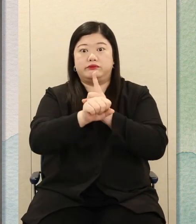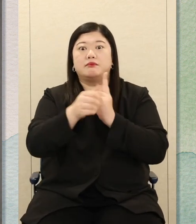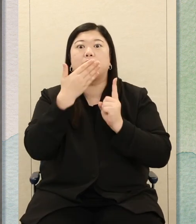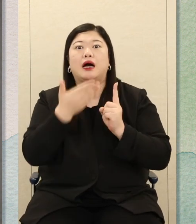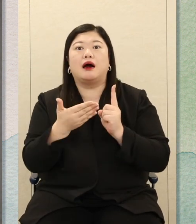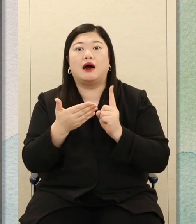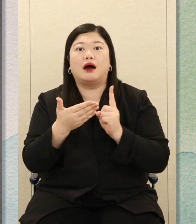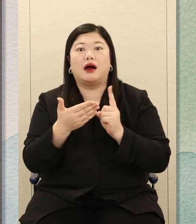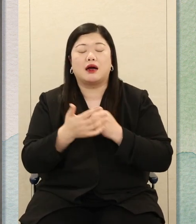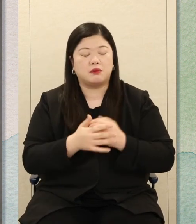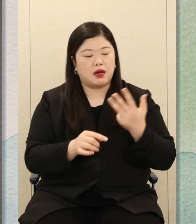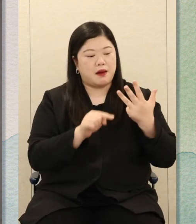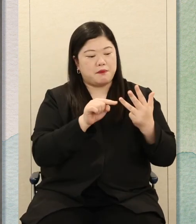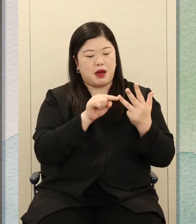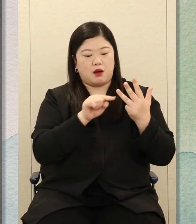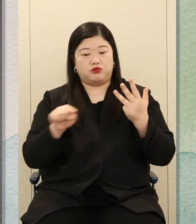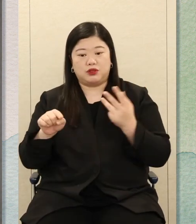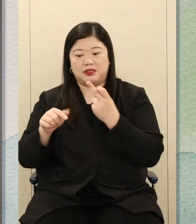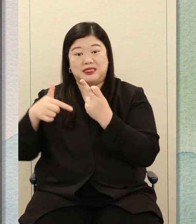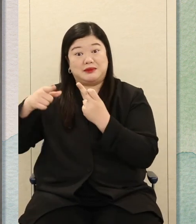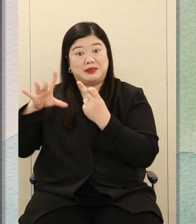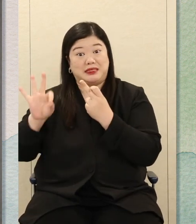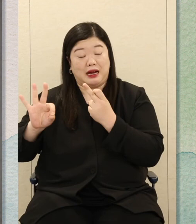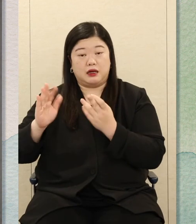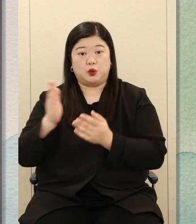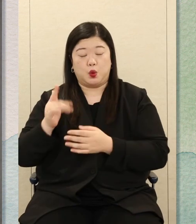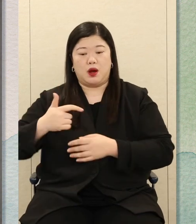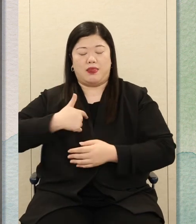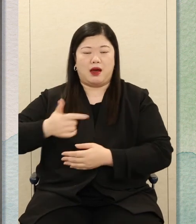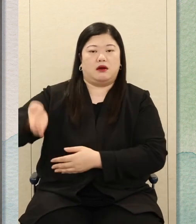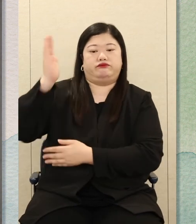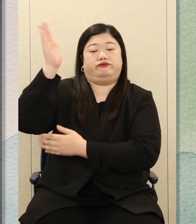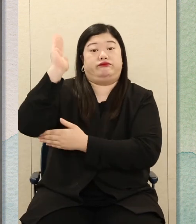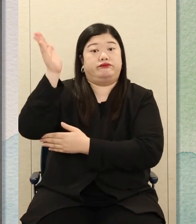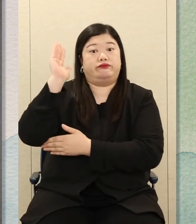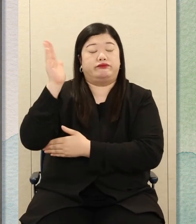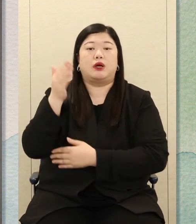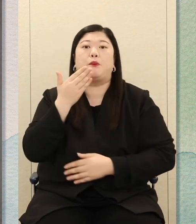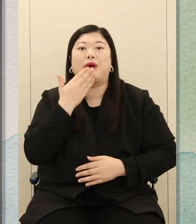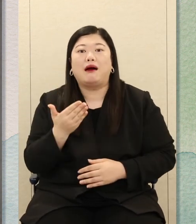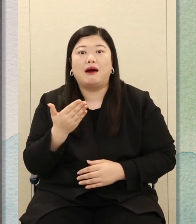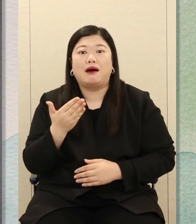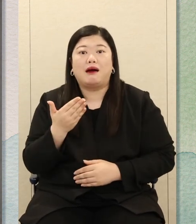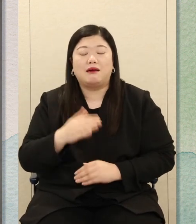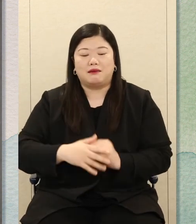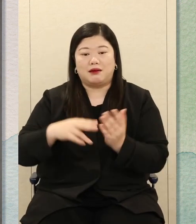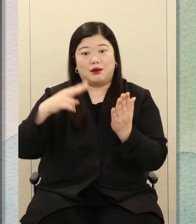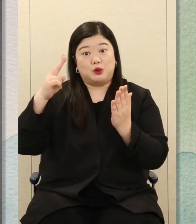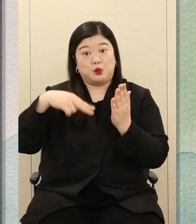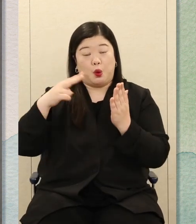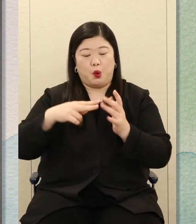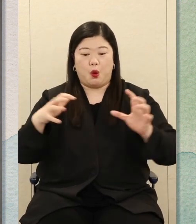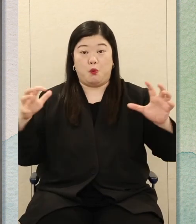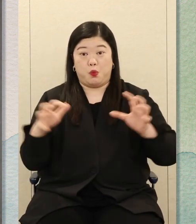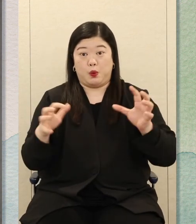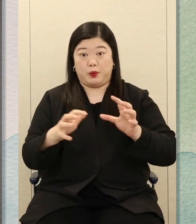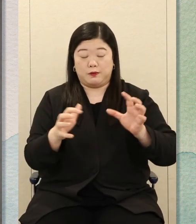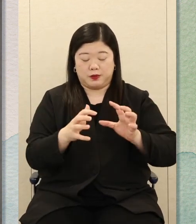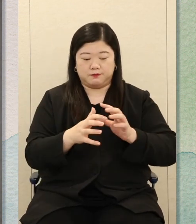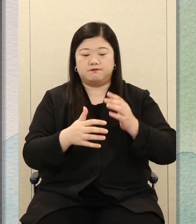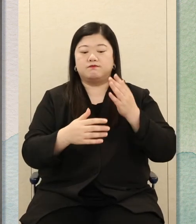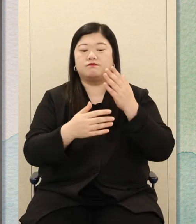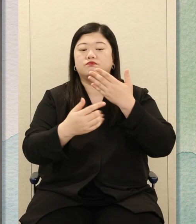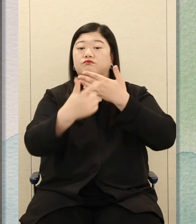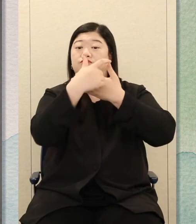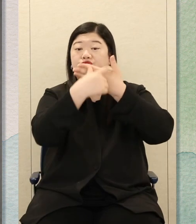8에서 12강, 8권에서 12권 정도 으로 된 독서 모임 리스트를 공개를 하고요. 그다음에